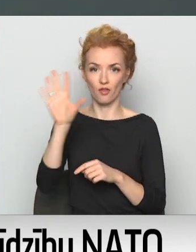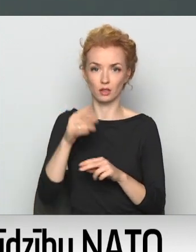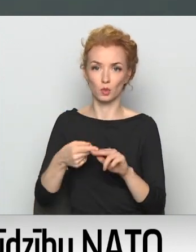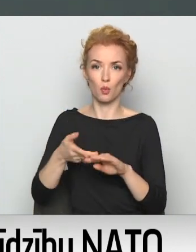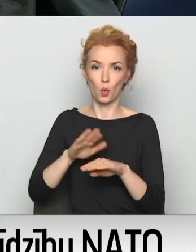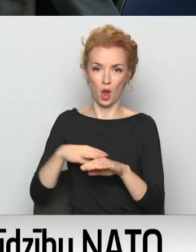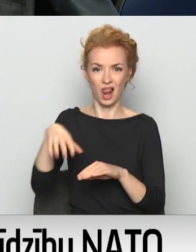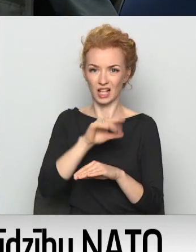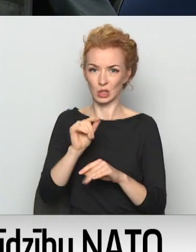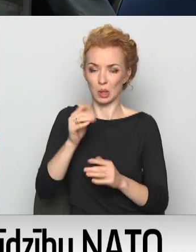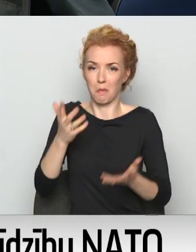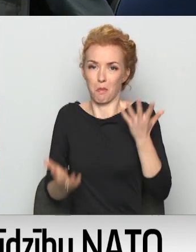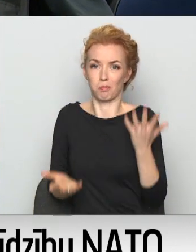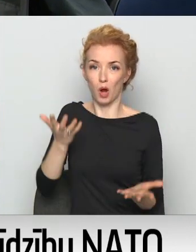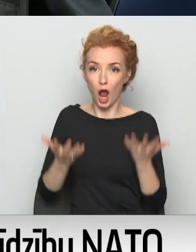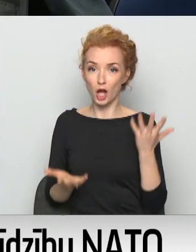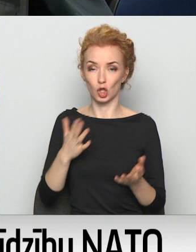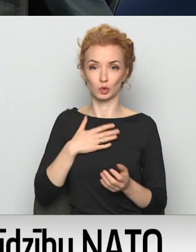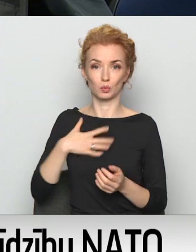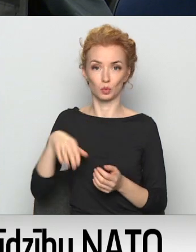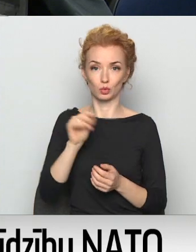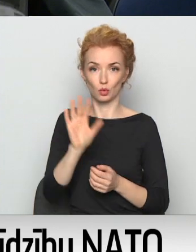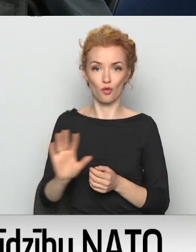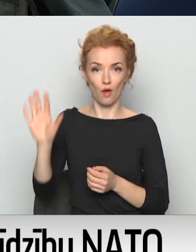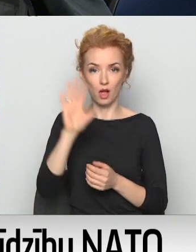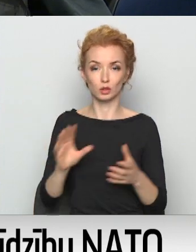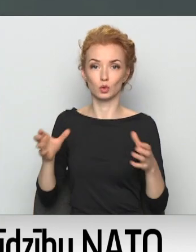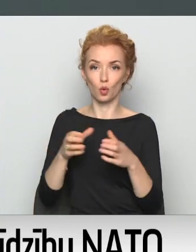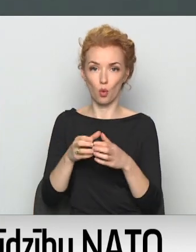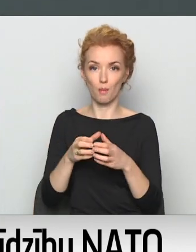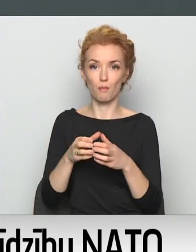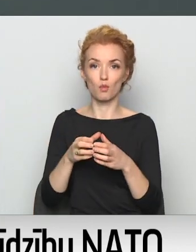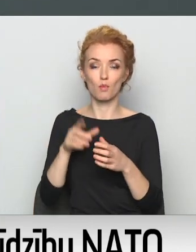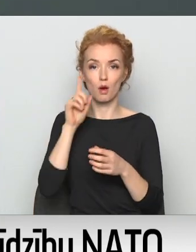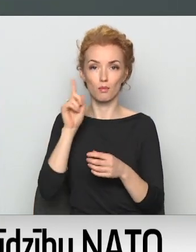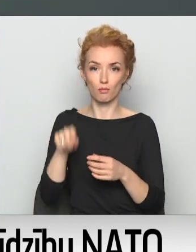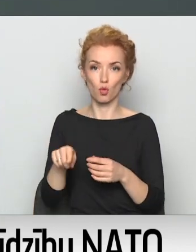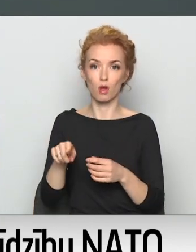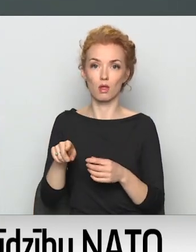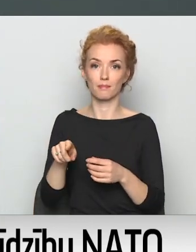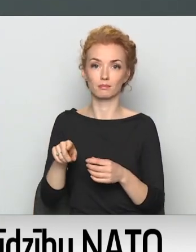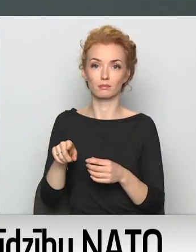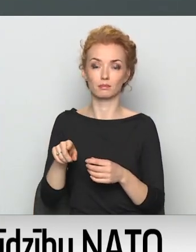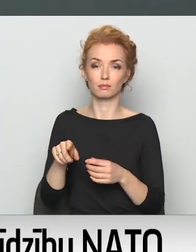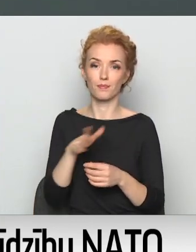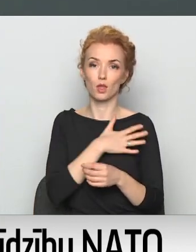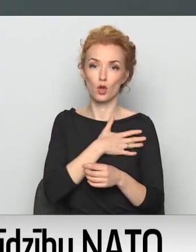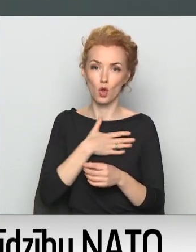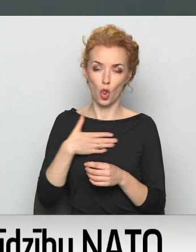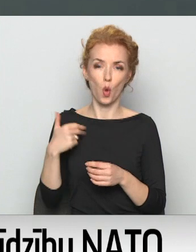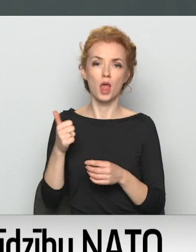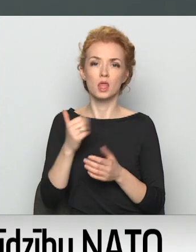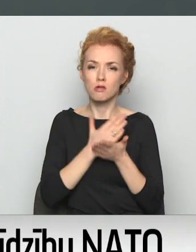ļoti lielas bažas. Mūsu valstis un NATO kopumā, protams, ļoti rūpīgi